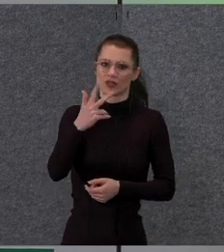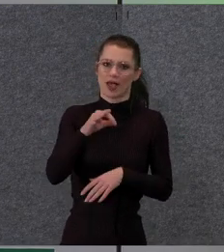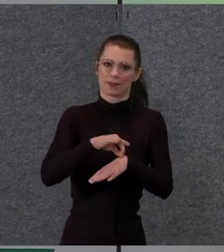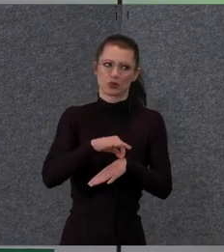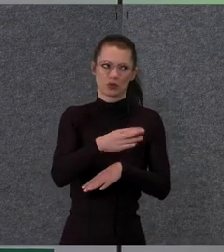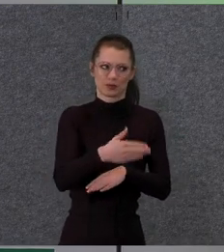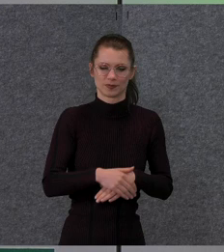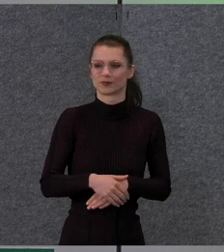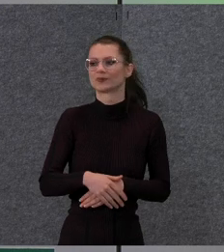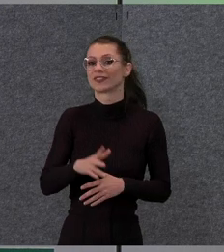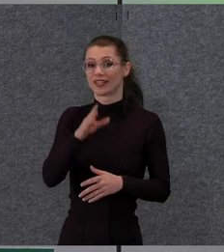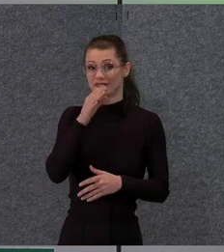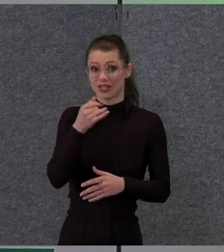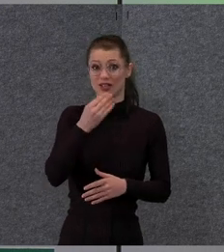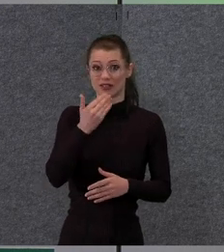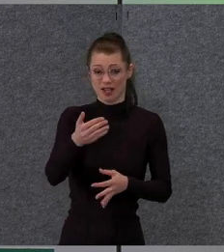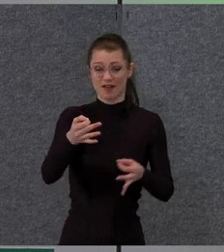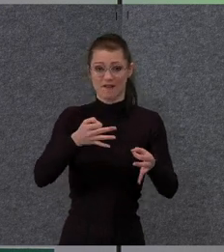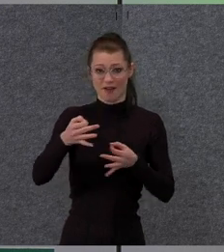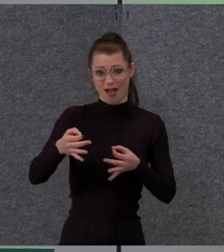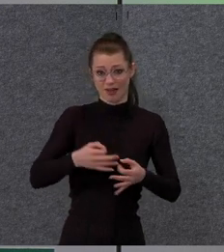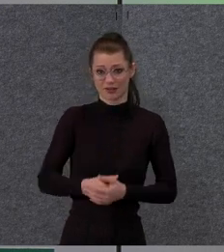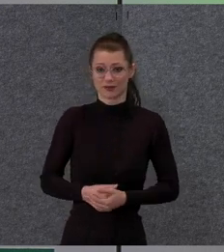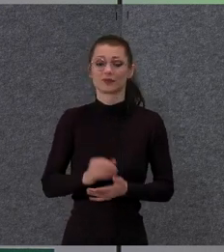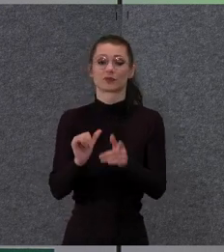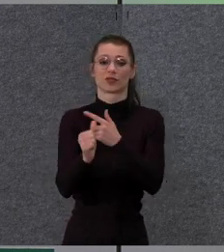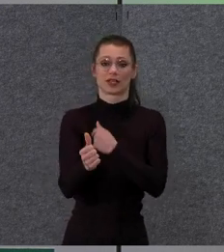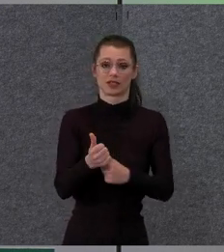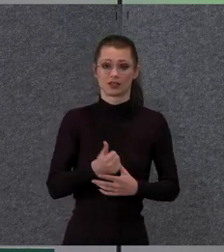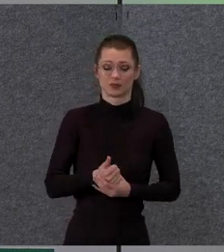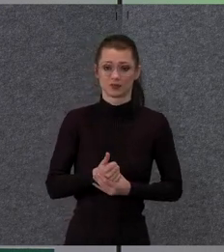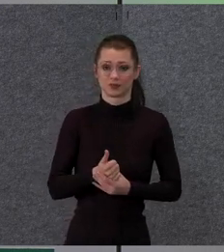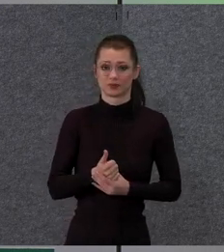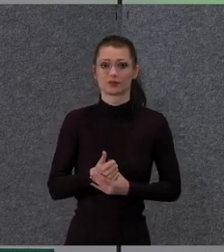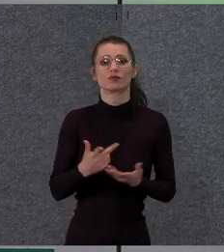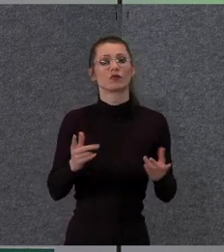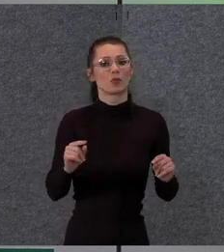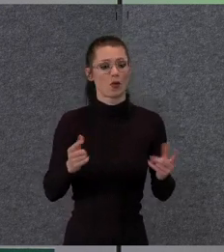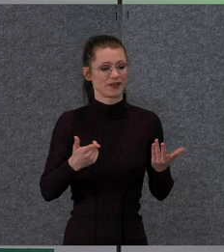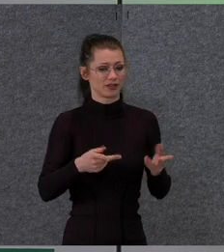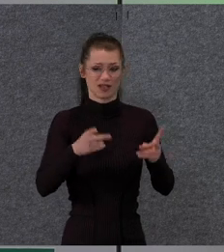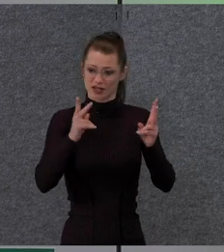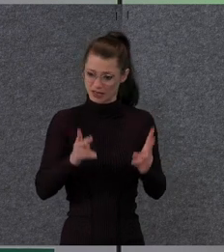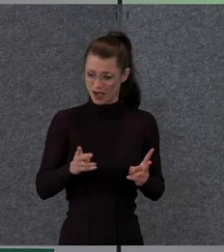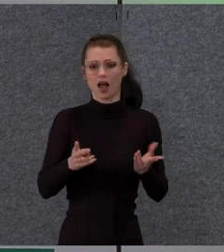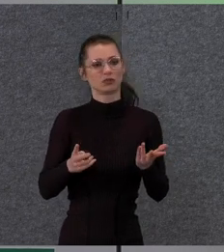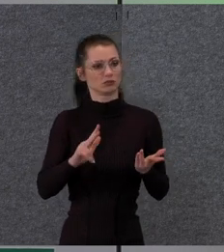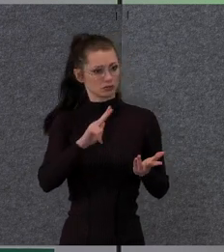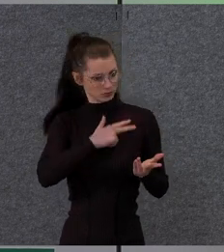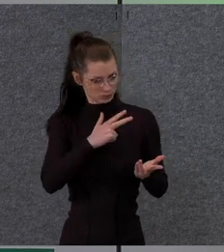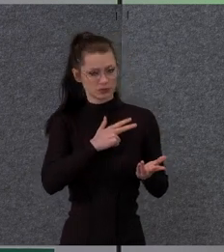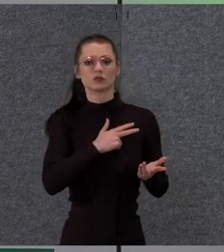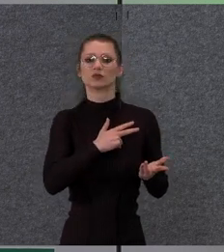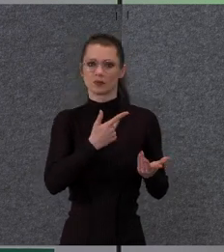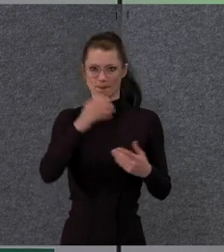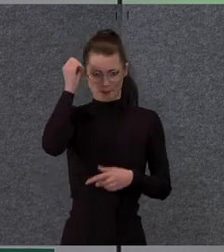Ja, ganz herzlichen Dank für diese Fragen. Also zur ersten, am real existierenden Bildungsföderalismus, da kann man zwischendurch